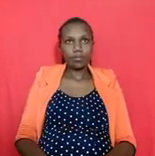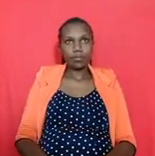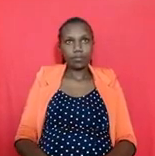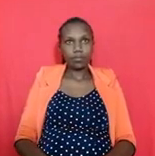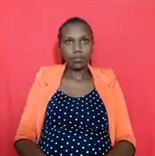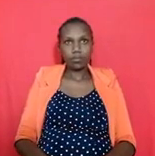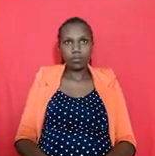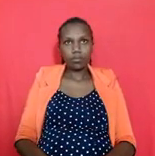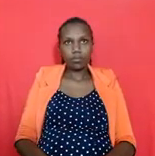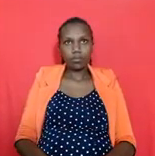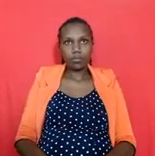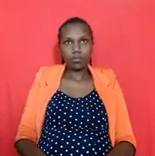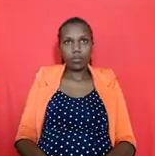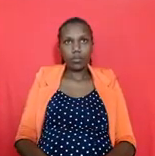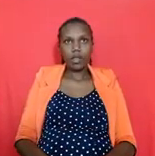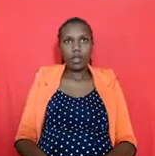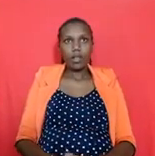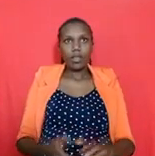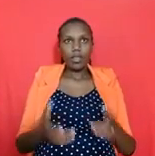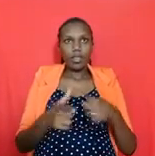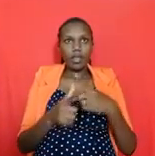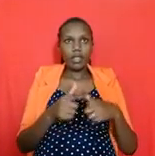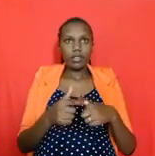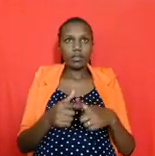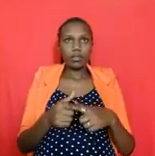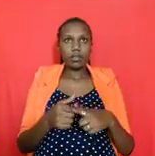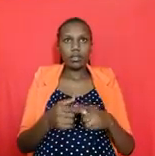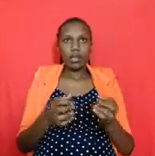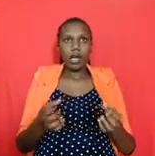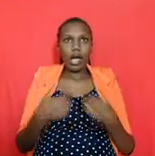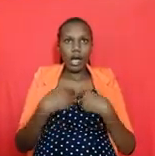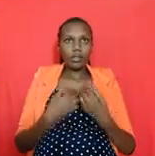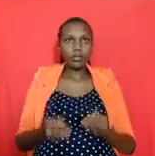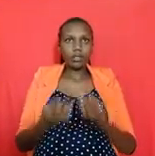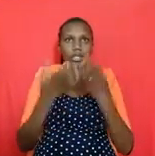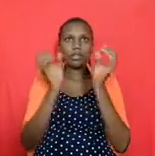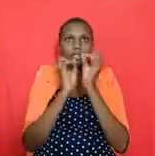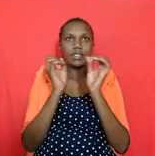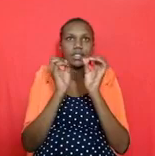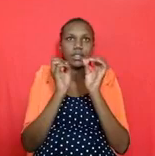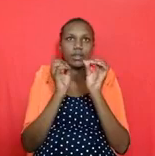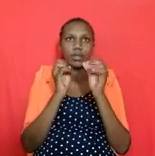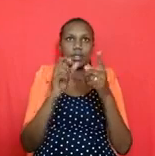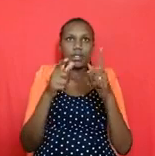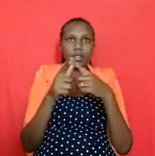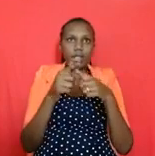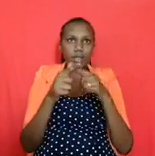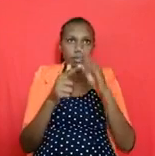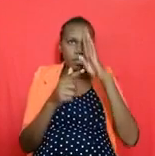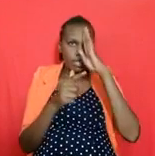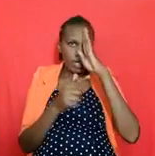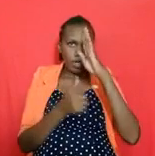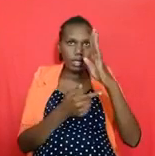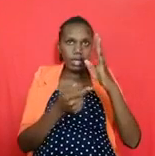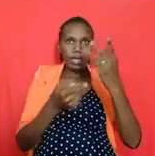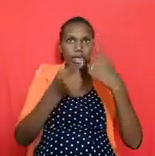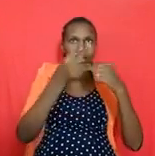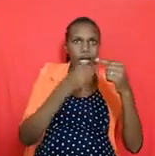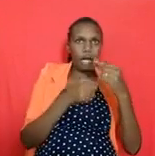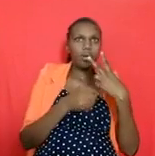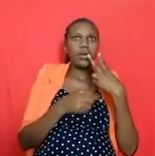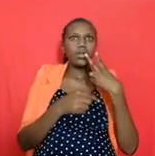gucokia ngatho matega no nimukugwetairwo gutiari na matega mwaka-ini ucio sundry incomes ngiri 200